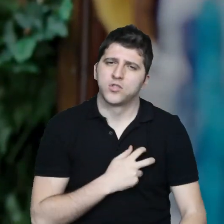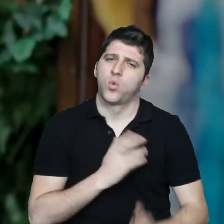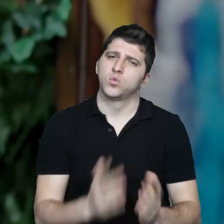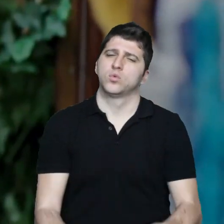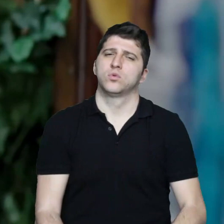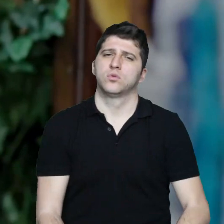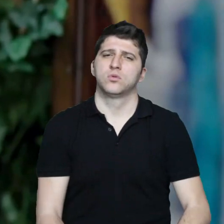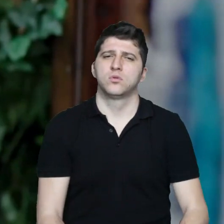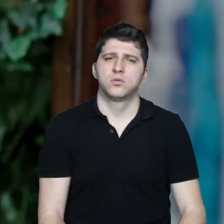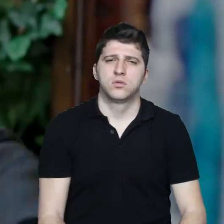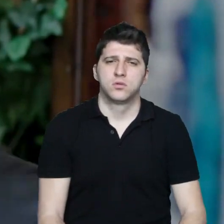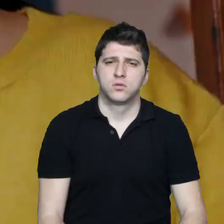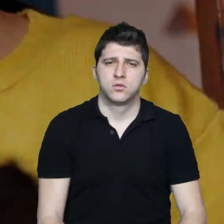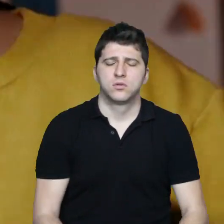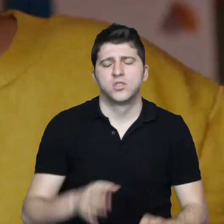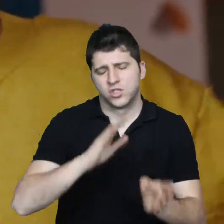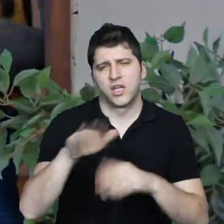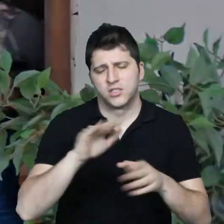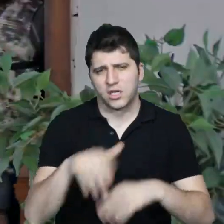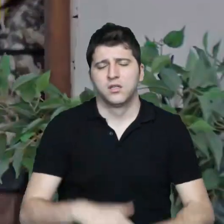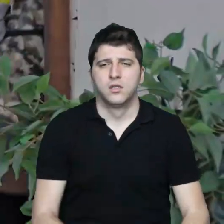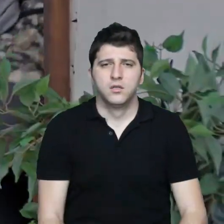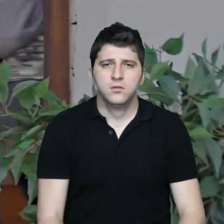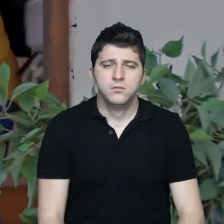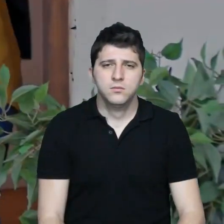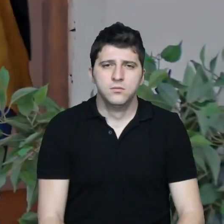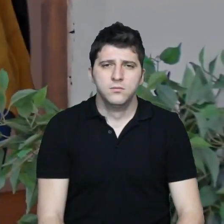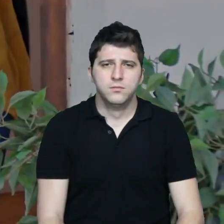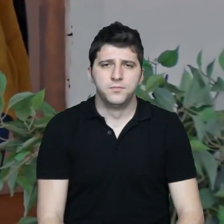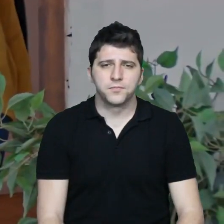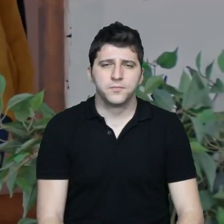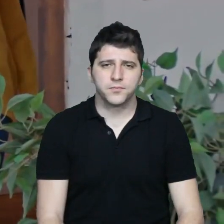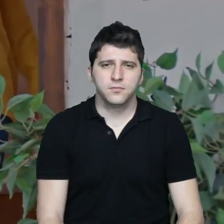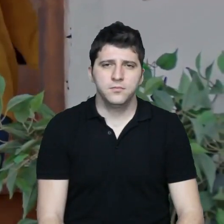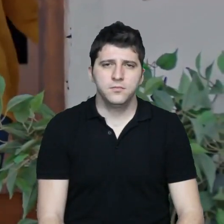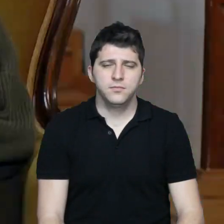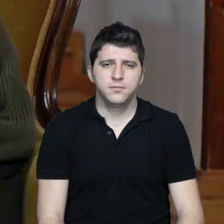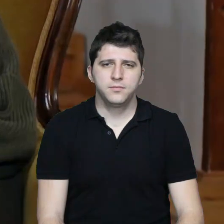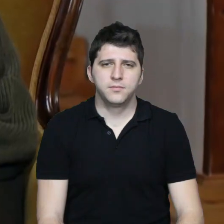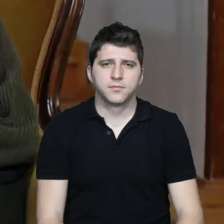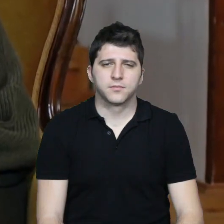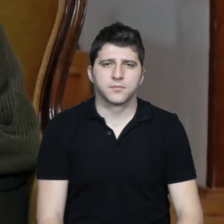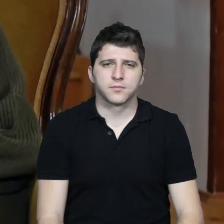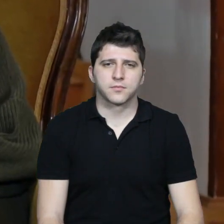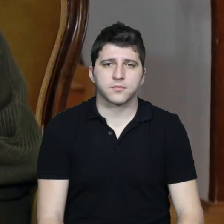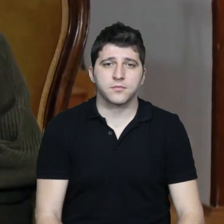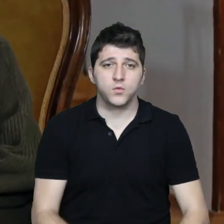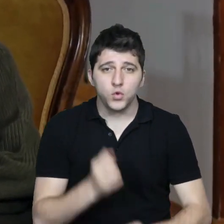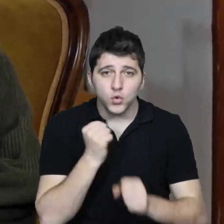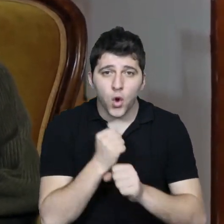yani. Çekil bakayım şuradan sen bir. Kolunun altından içeri girdi. Tuba gözlerini devirdi.